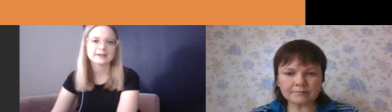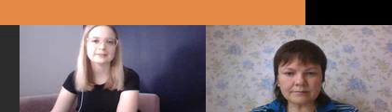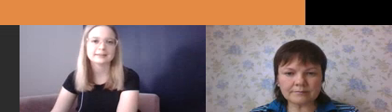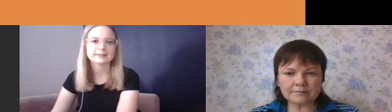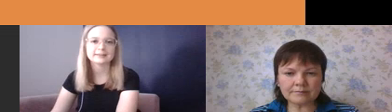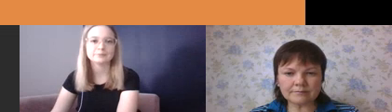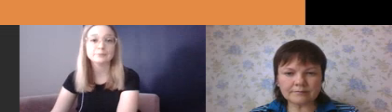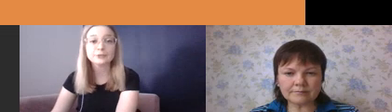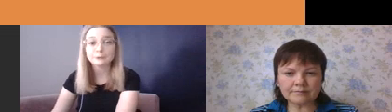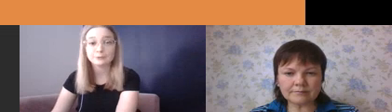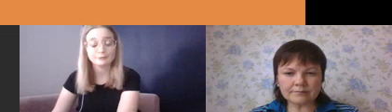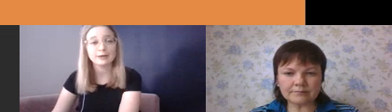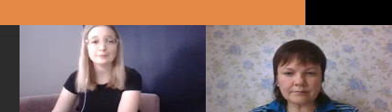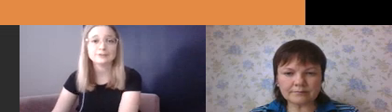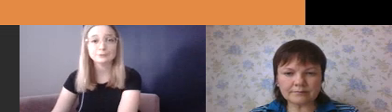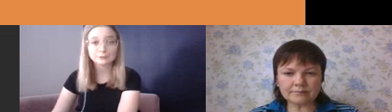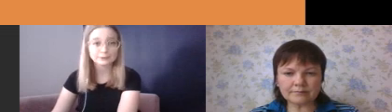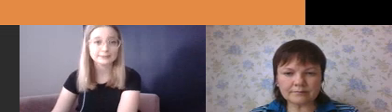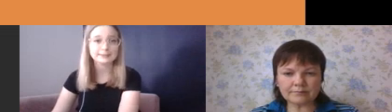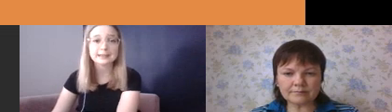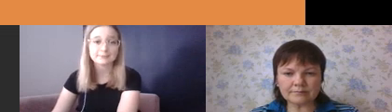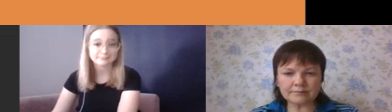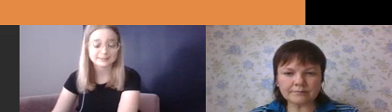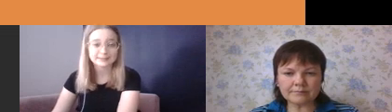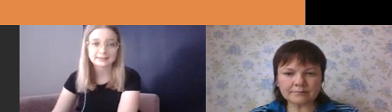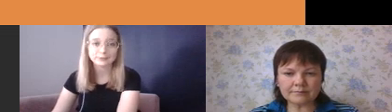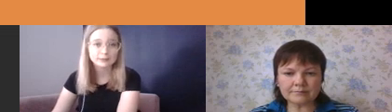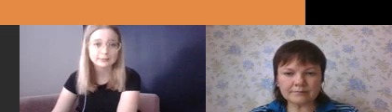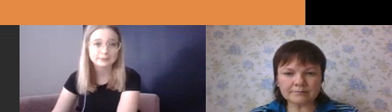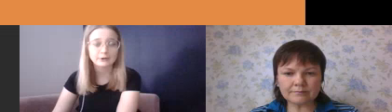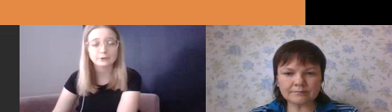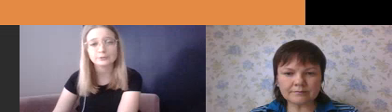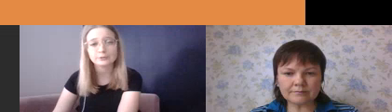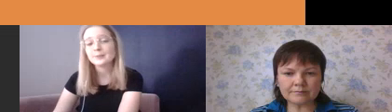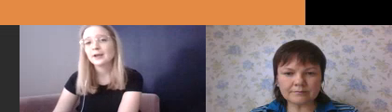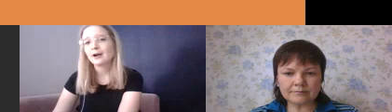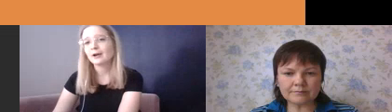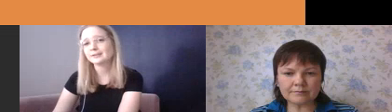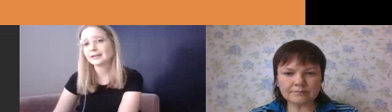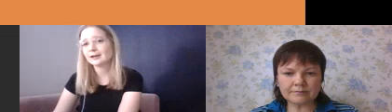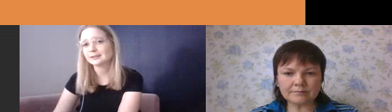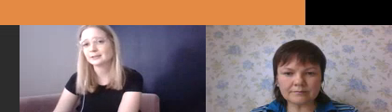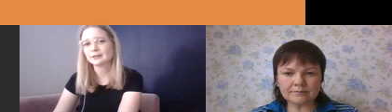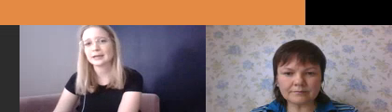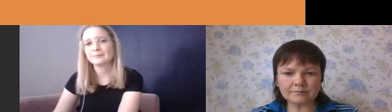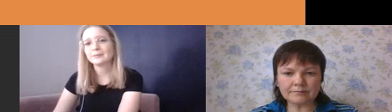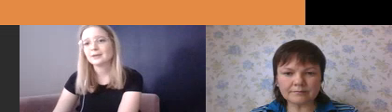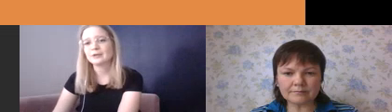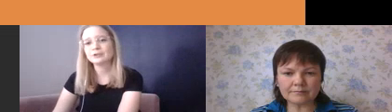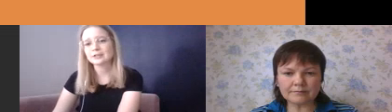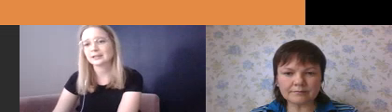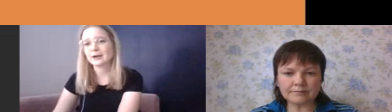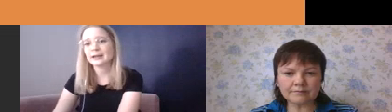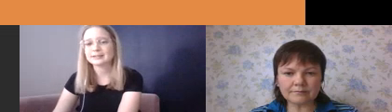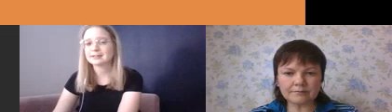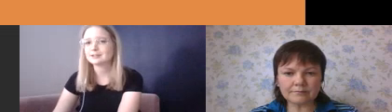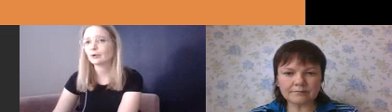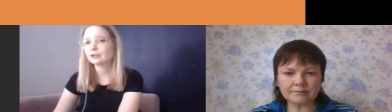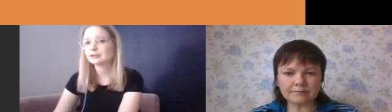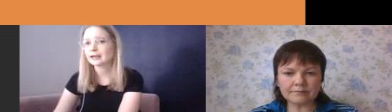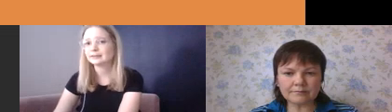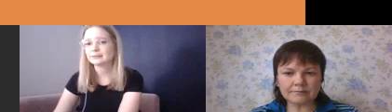arvestada sellega, et muidu oleme me suutnud ka siia messile tuua neid pakkumisi, aga see aasta on, ma ei oskagi